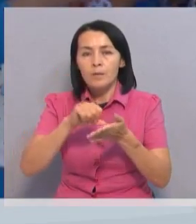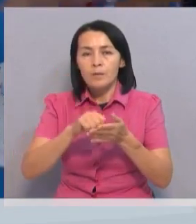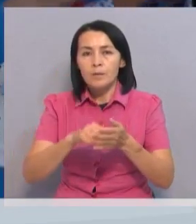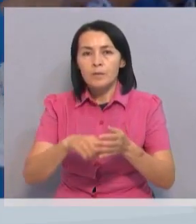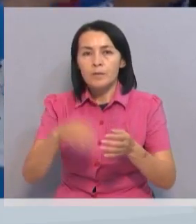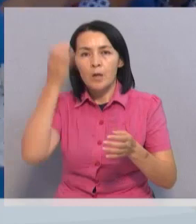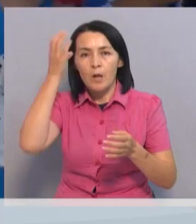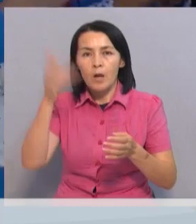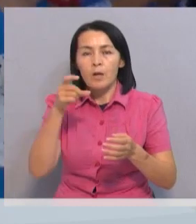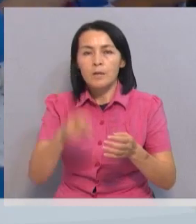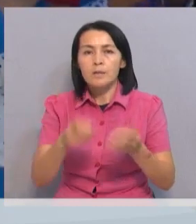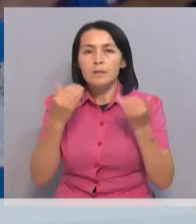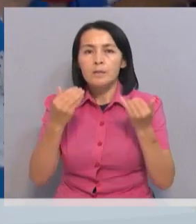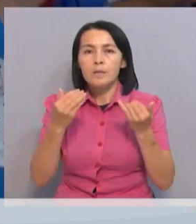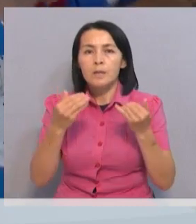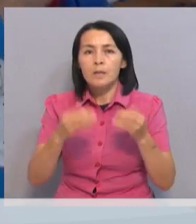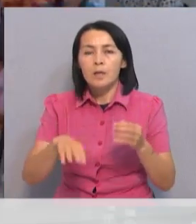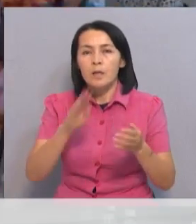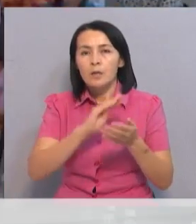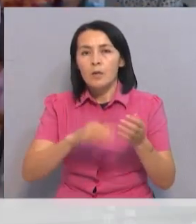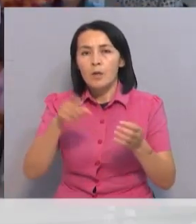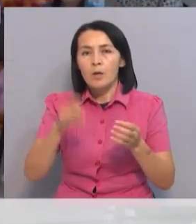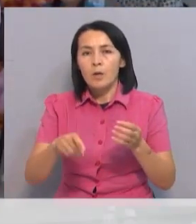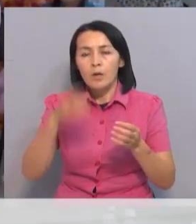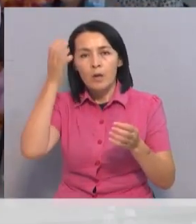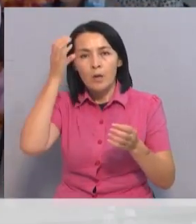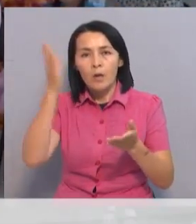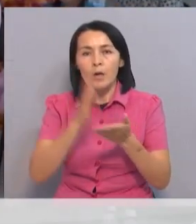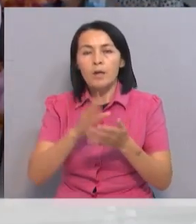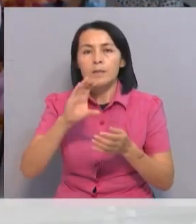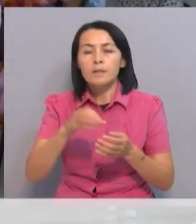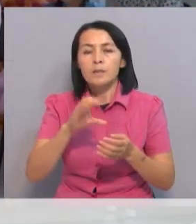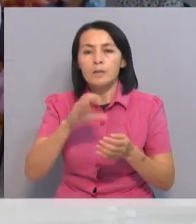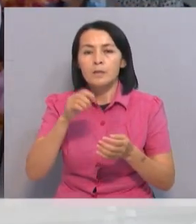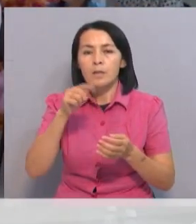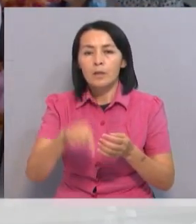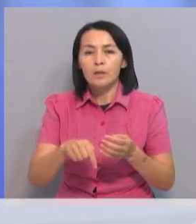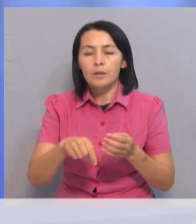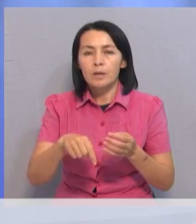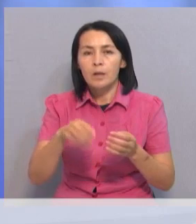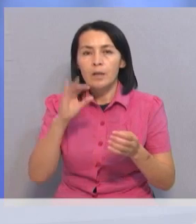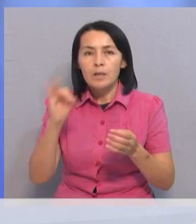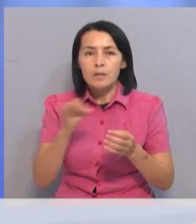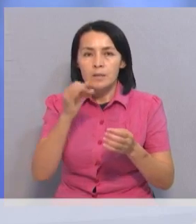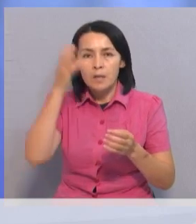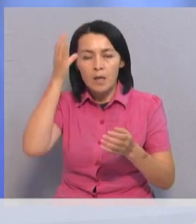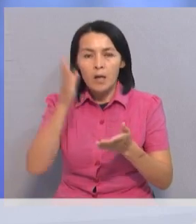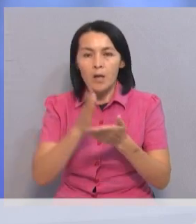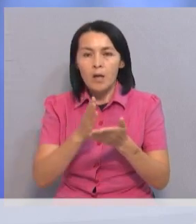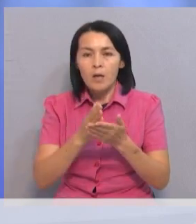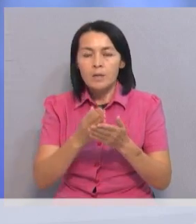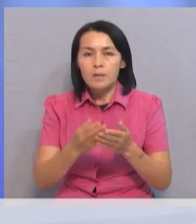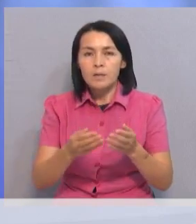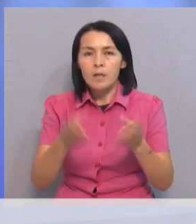доктор филологических наук профессор журналист учёный кандидат исторических наук